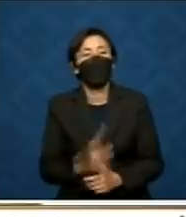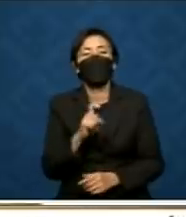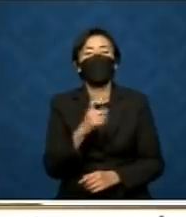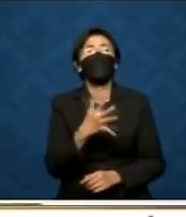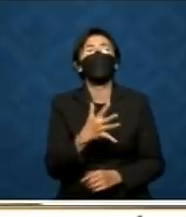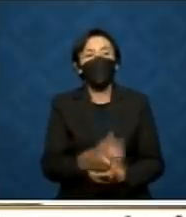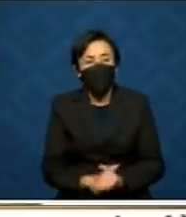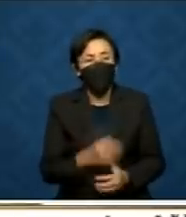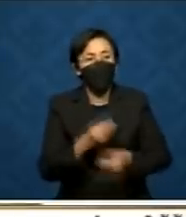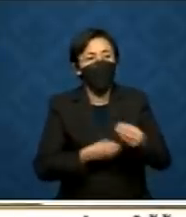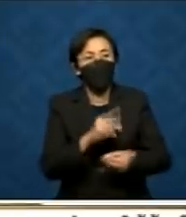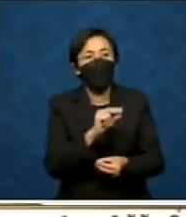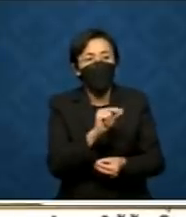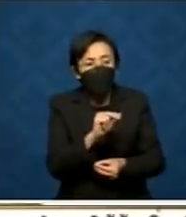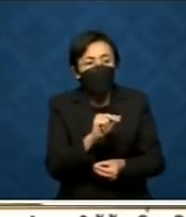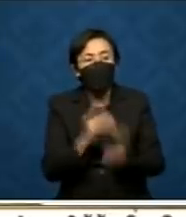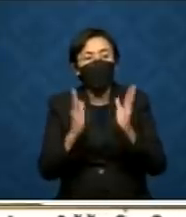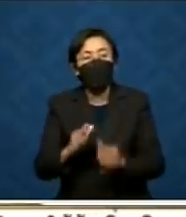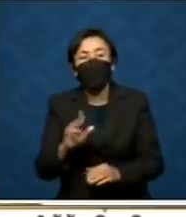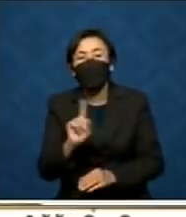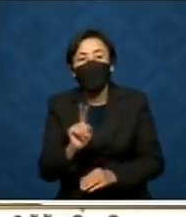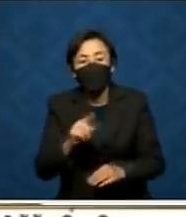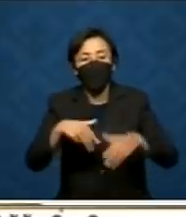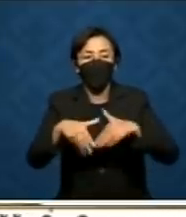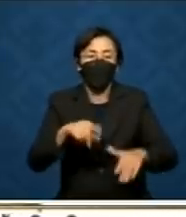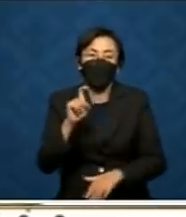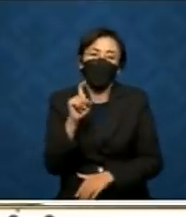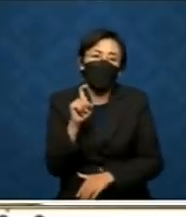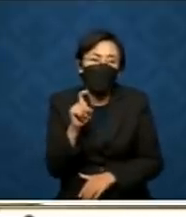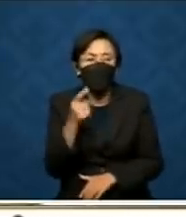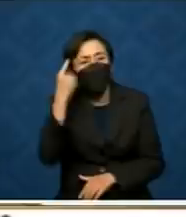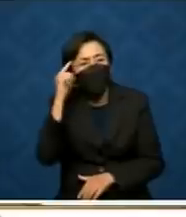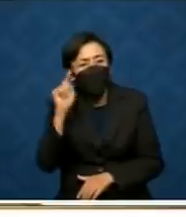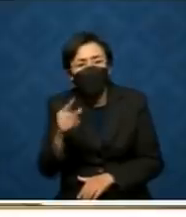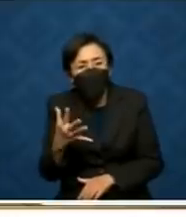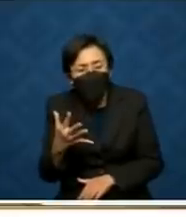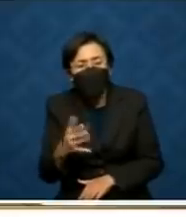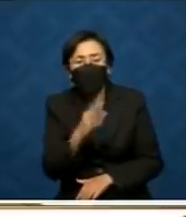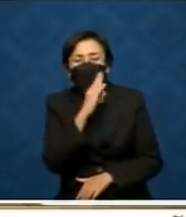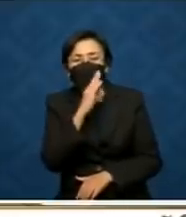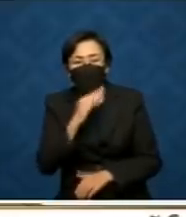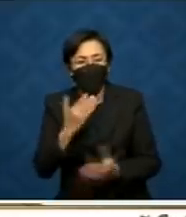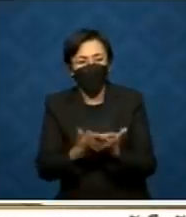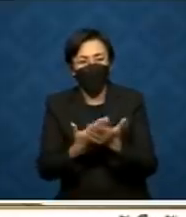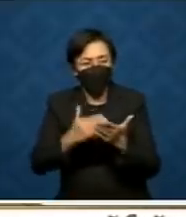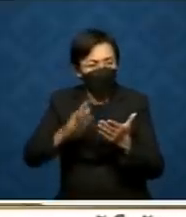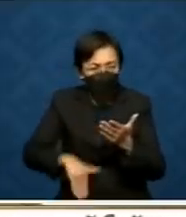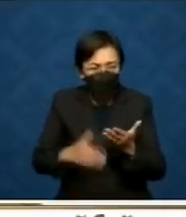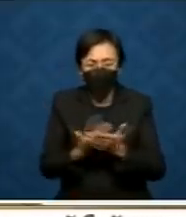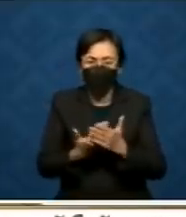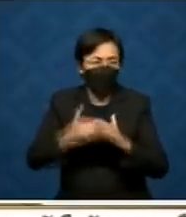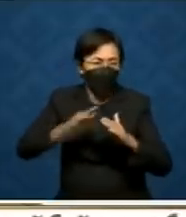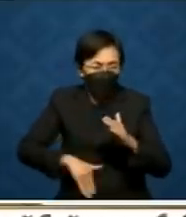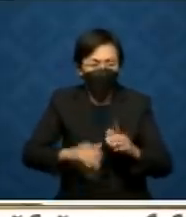เขามาขาย 30แต่คนตายก็จะบ้านทำไมไม่คิดว่าตัดขั้นตอนลดราคาลดลงไปอีก